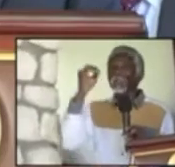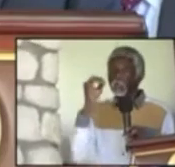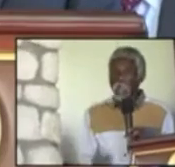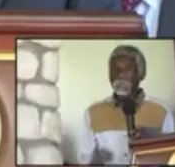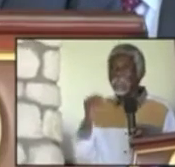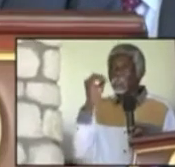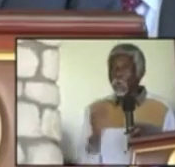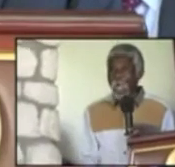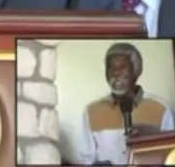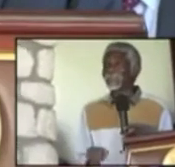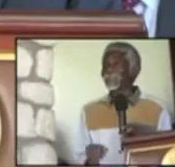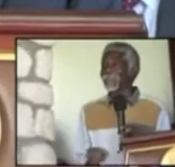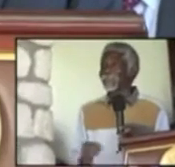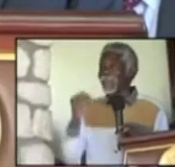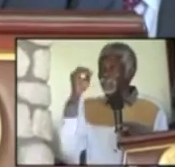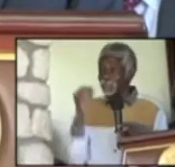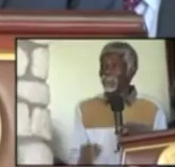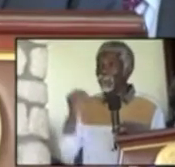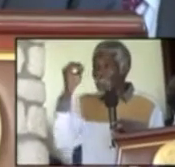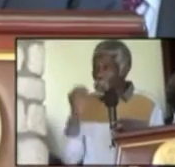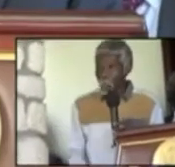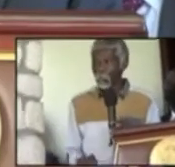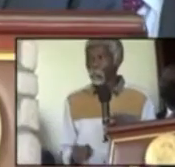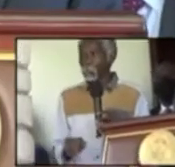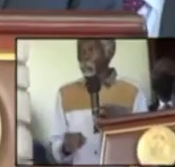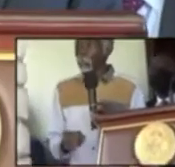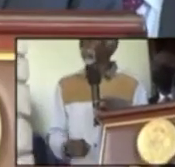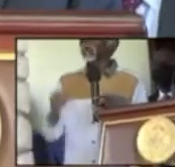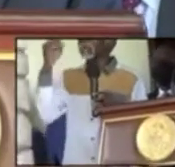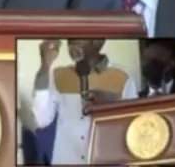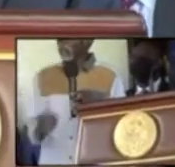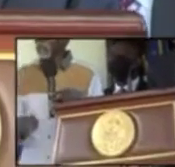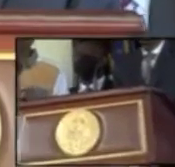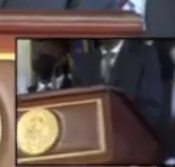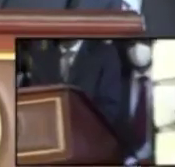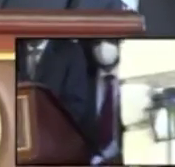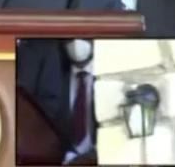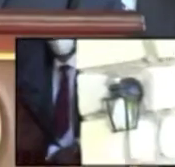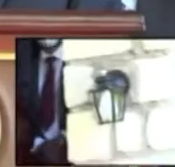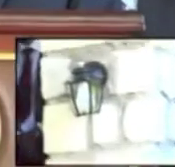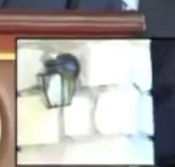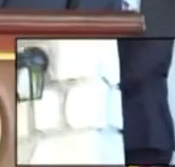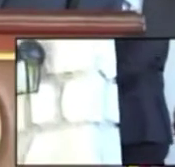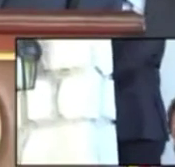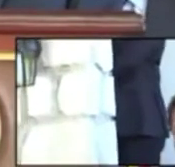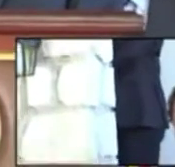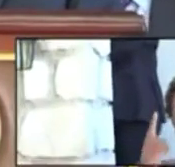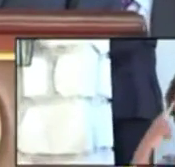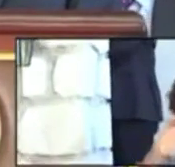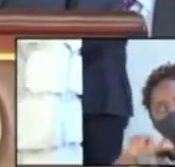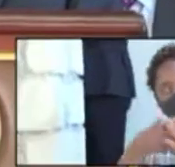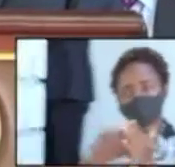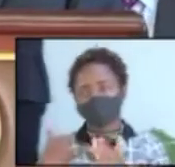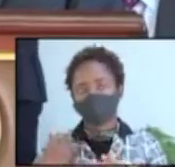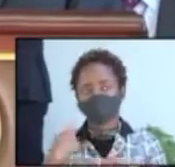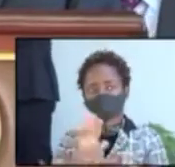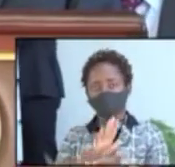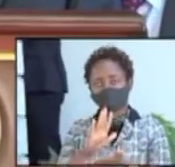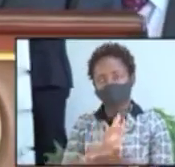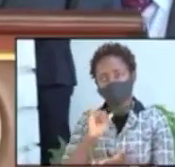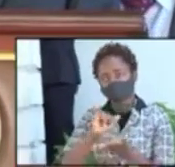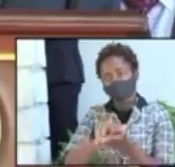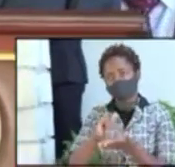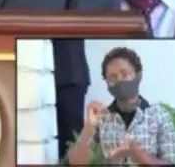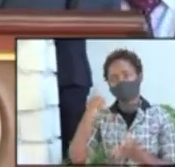moins 3 millions haïtiens qui vivent dans le monde, surtout en dehors, puis tout le papier ça qui va là pour nous reconnaître